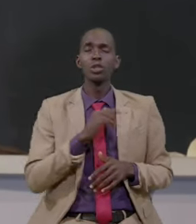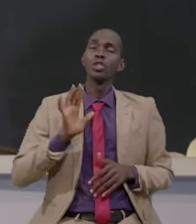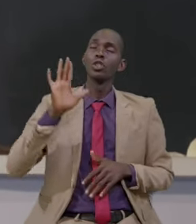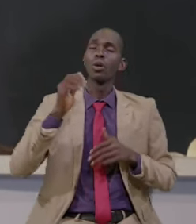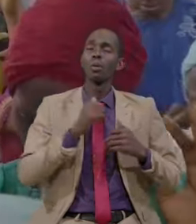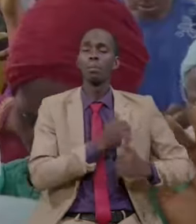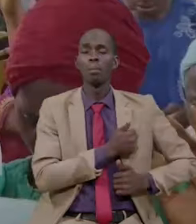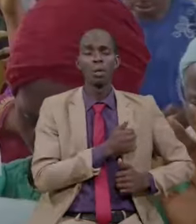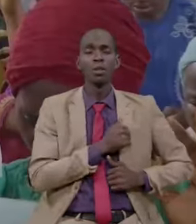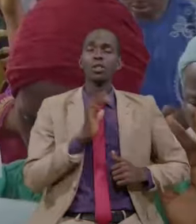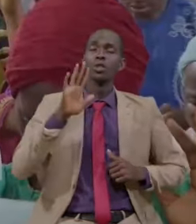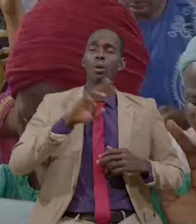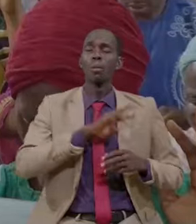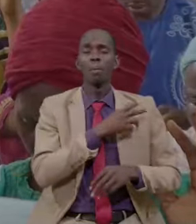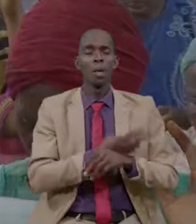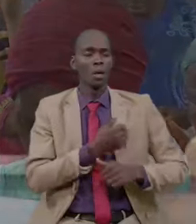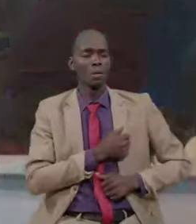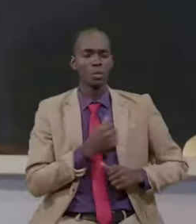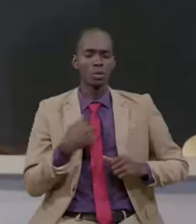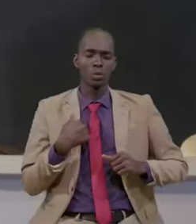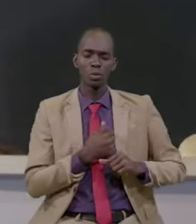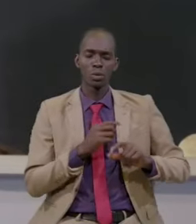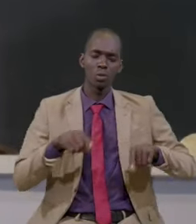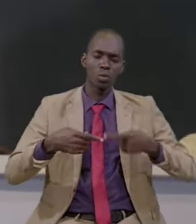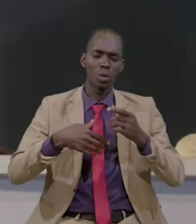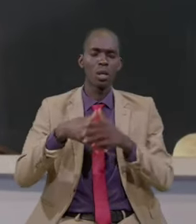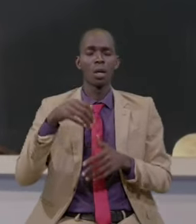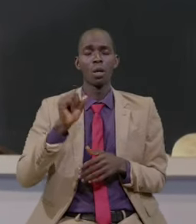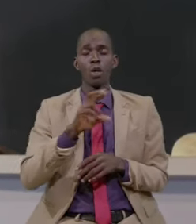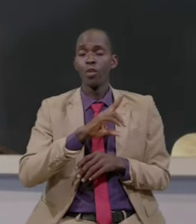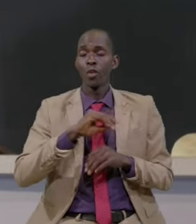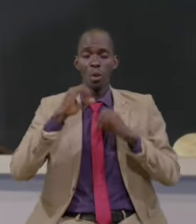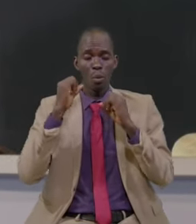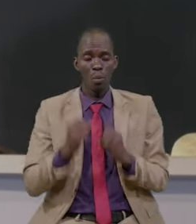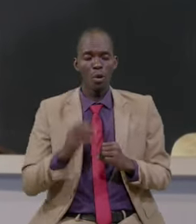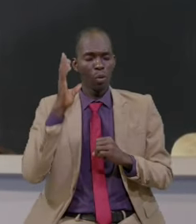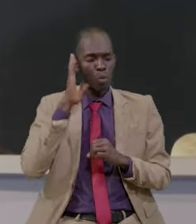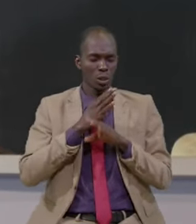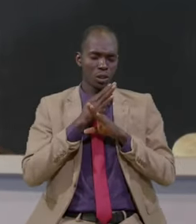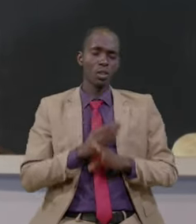armée s'en va maintenant. Aucune puissance ne peut te résister.